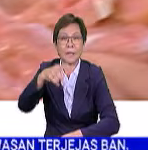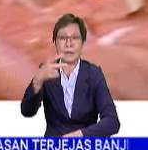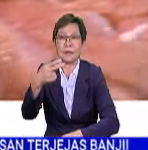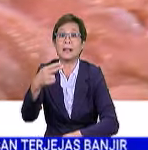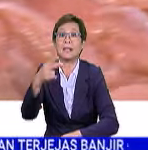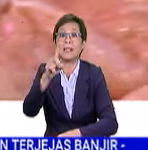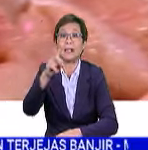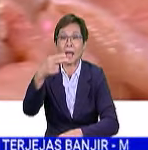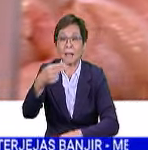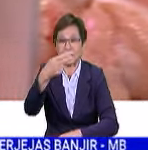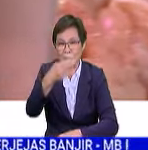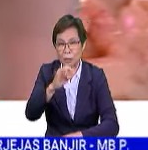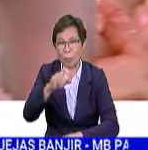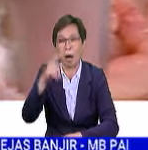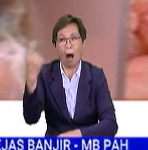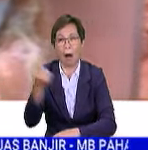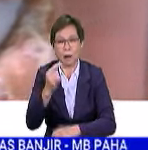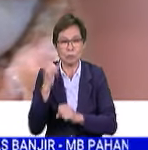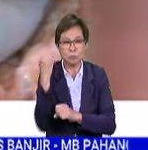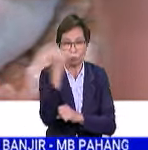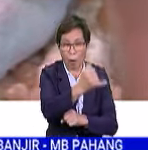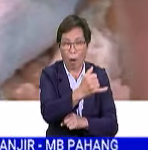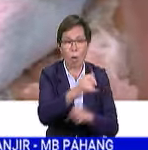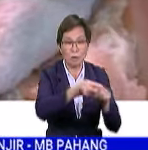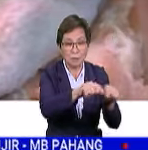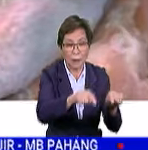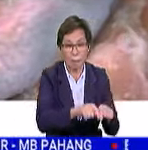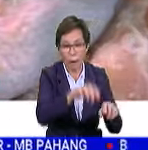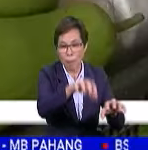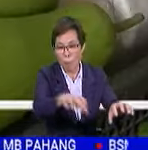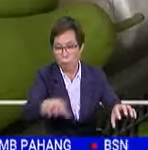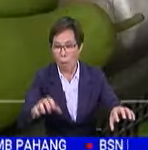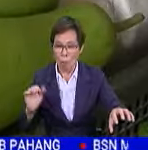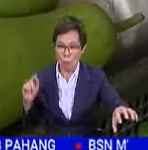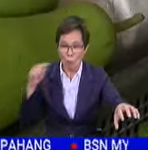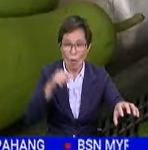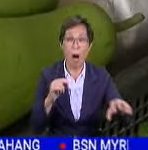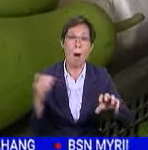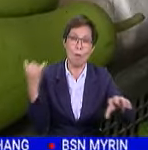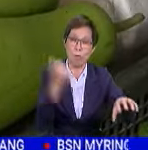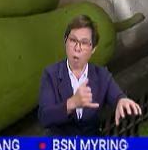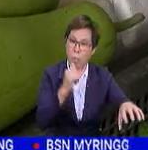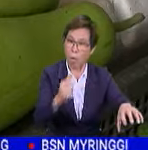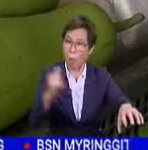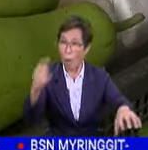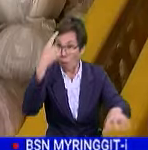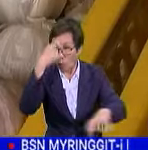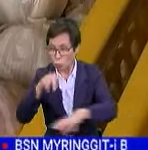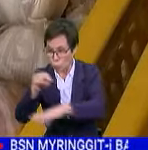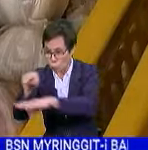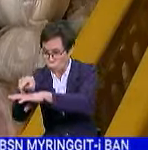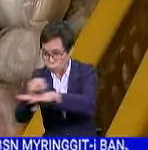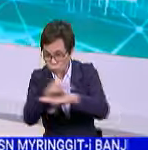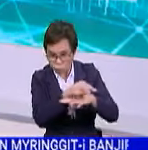akan sentiasa berada di lokasi-lokasi tumpuan orang ramai bagi membuat pemantauan.